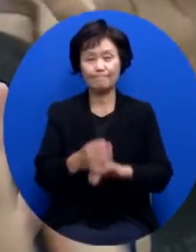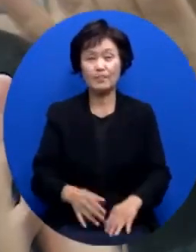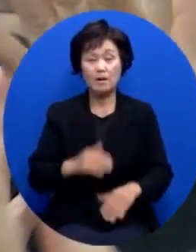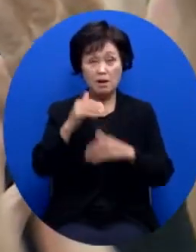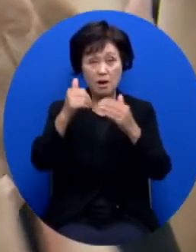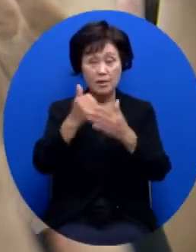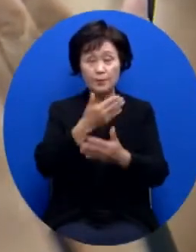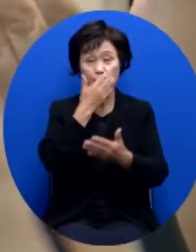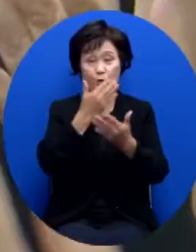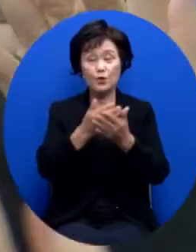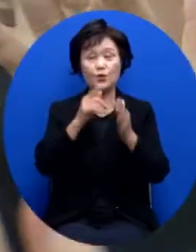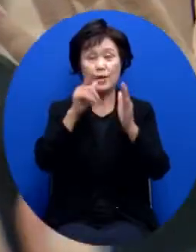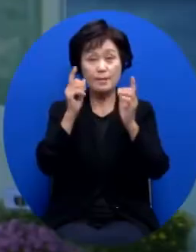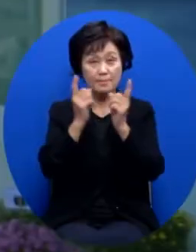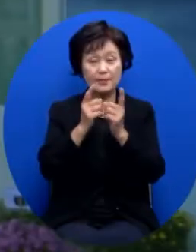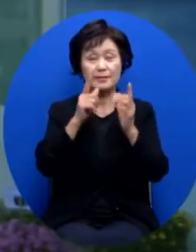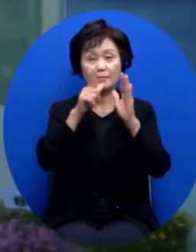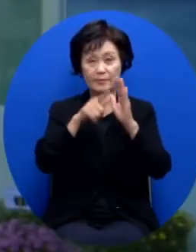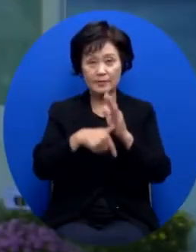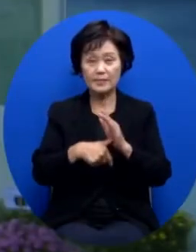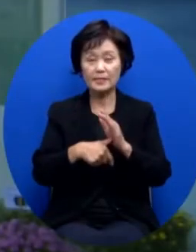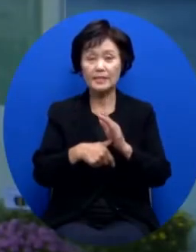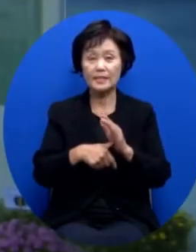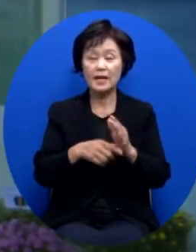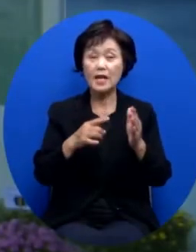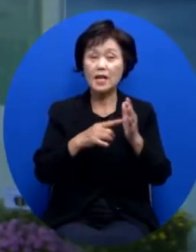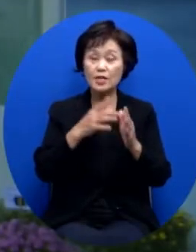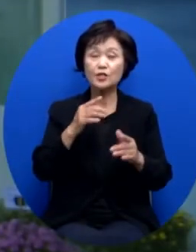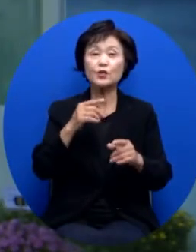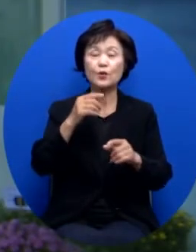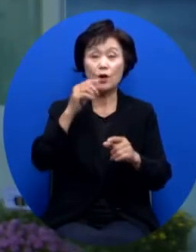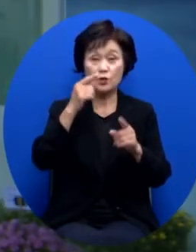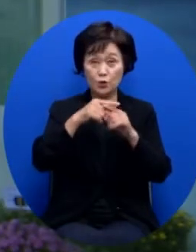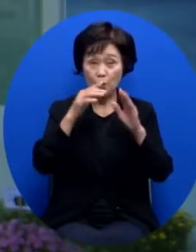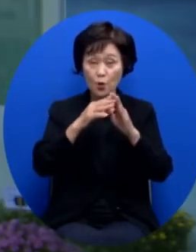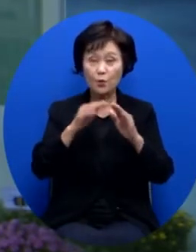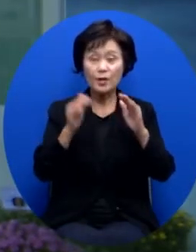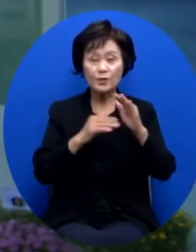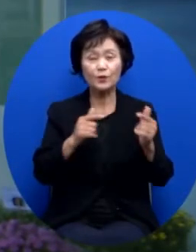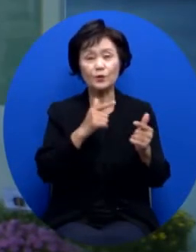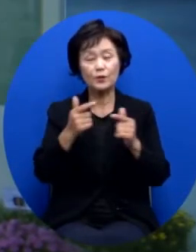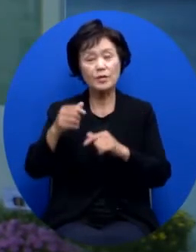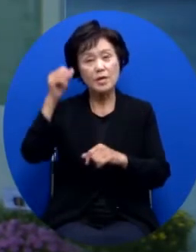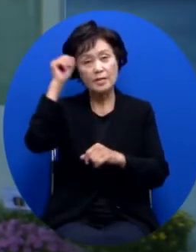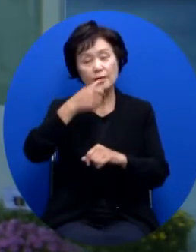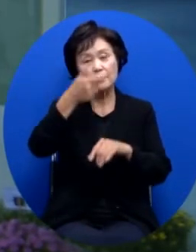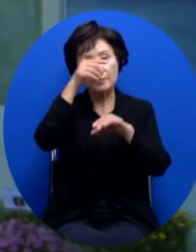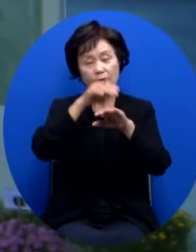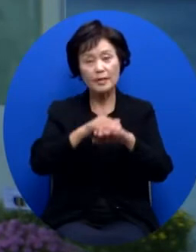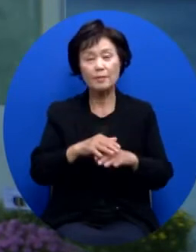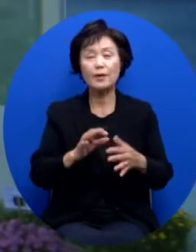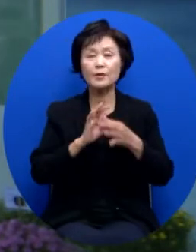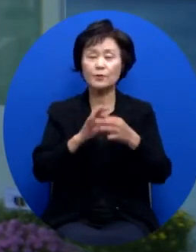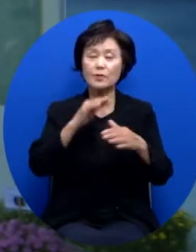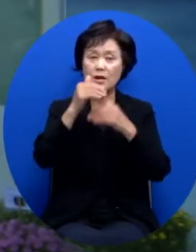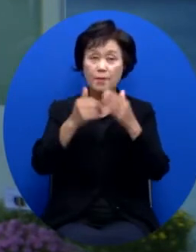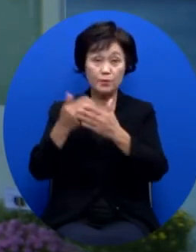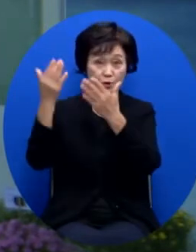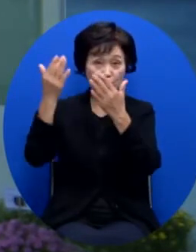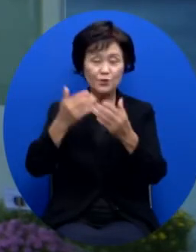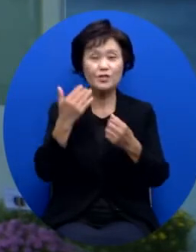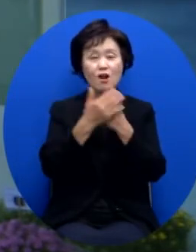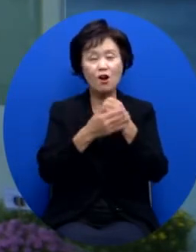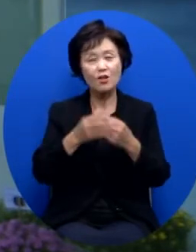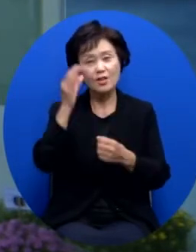소중한 만남의 시간. 동탄 시온교회 성도들은 새벽 기도를 통해 하나님께서 부어주실 은혜를 기도하며 오늘도